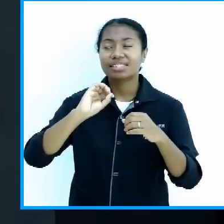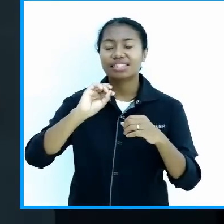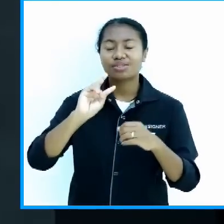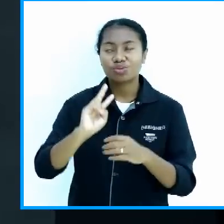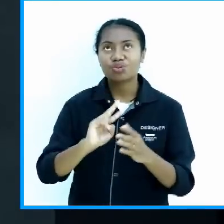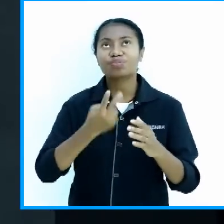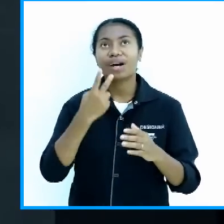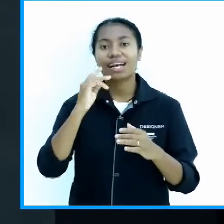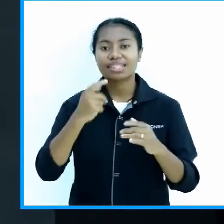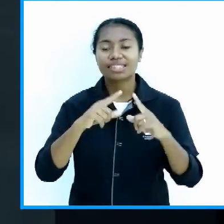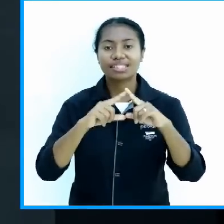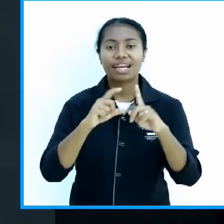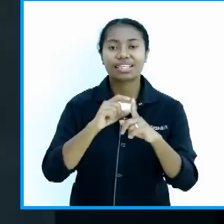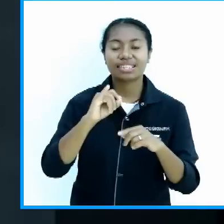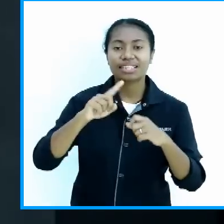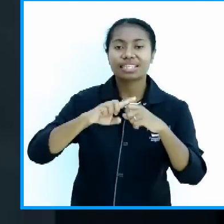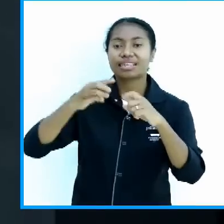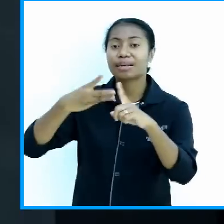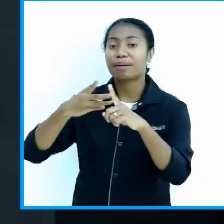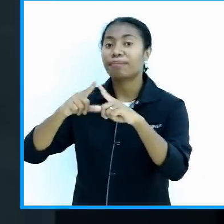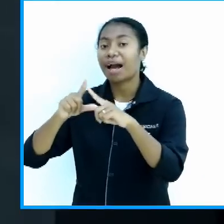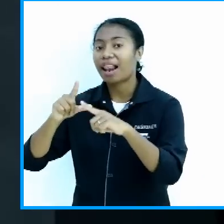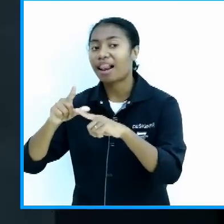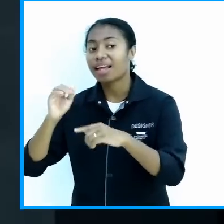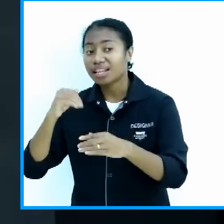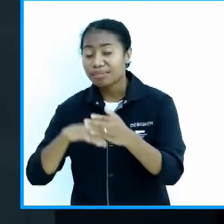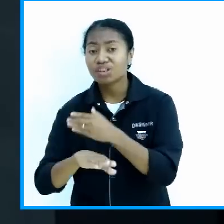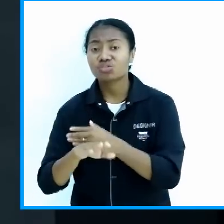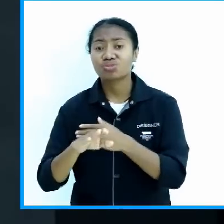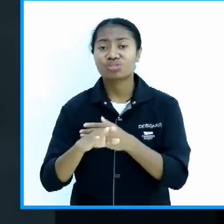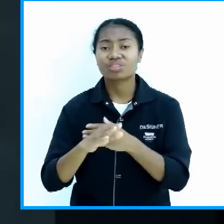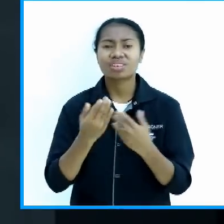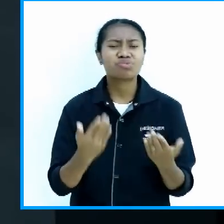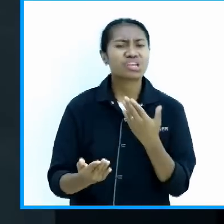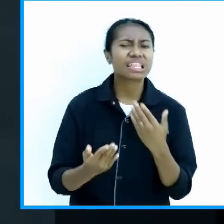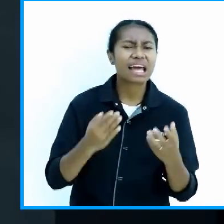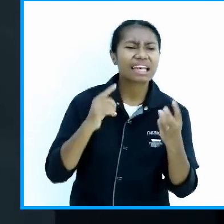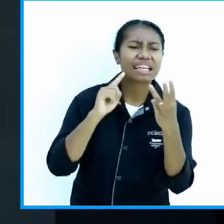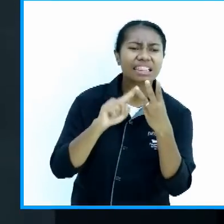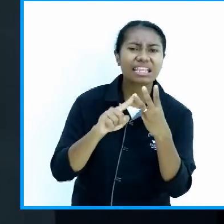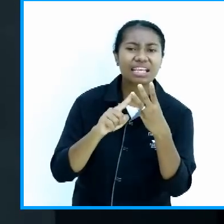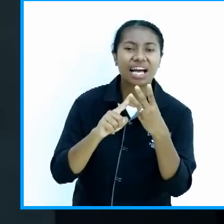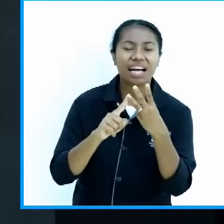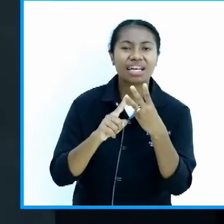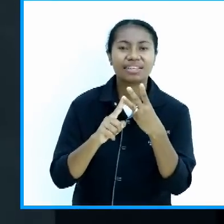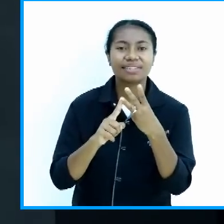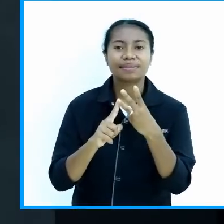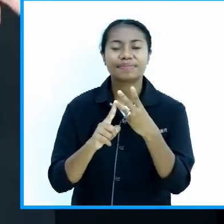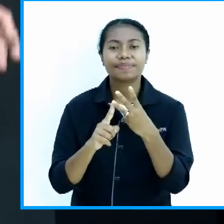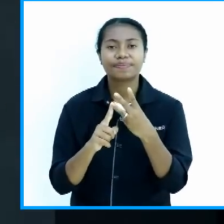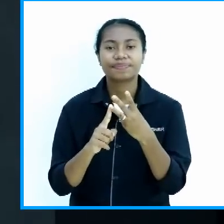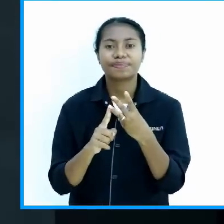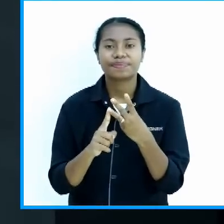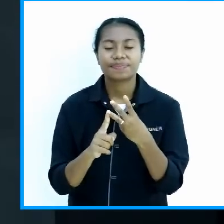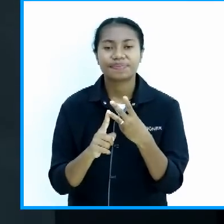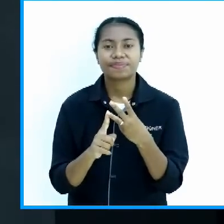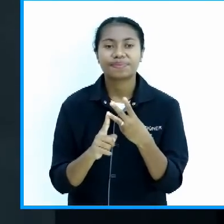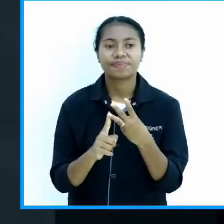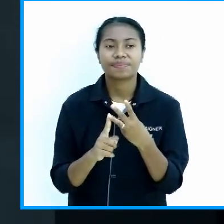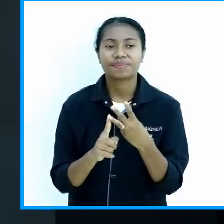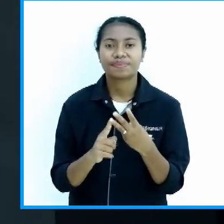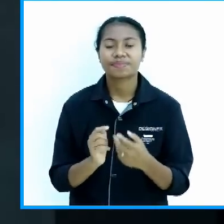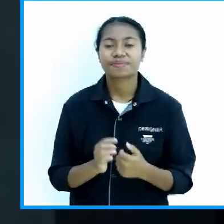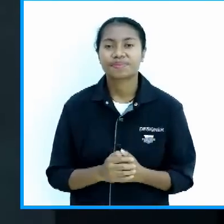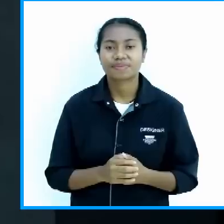Lalu kemungkinan ketiga, ini yang sudah pernah terjadi di kasus donor darah. Waktu kita donor darah itu ada sebagian DNA kita ikut. Yang terjadi